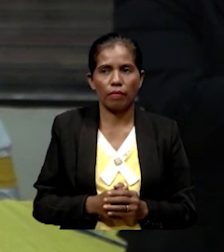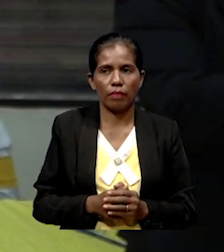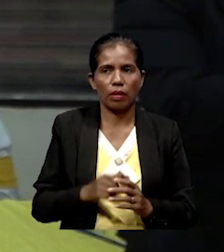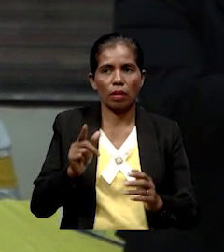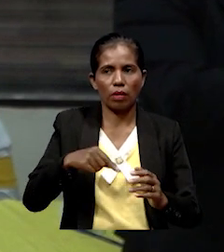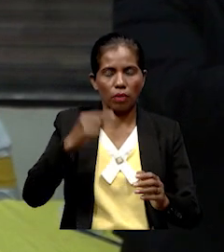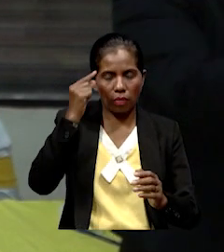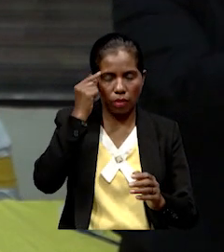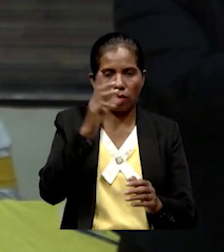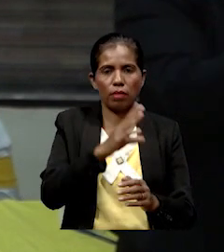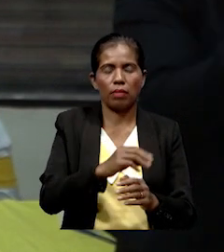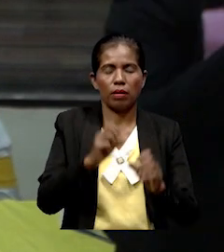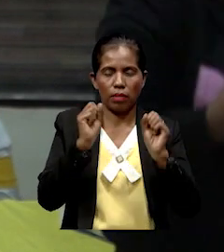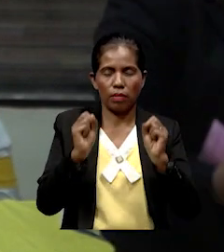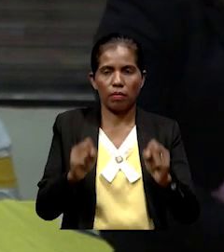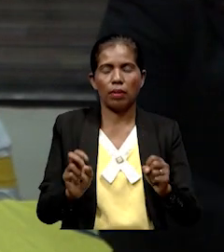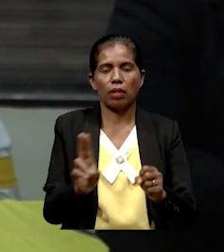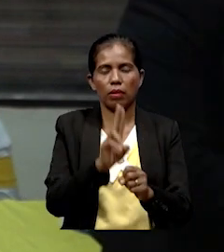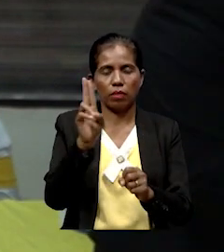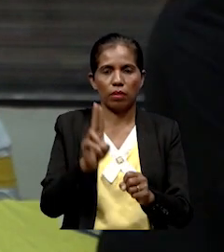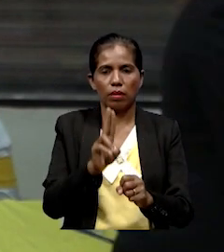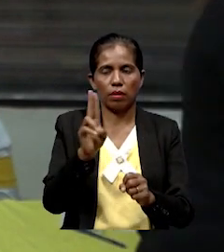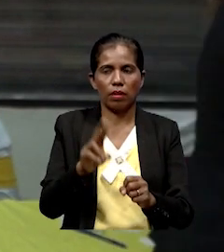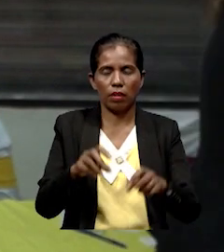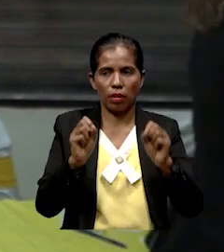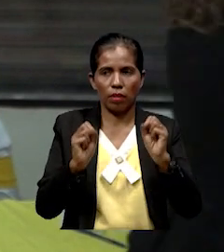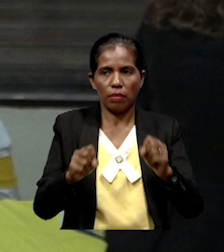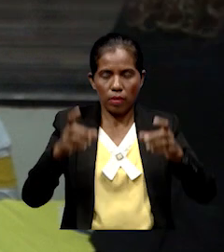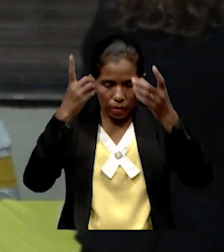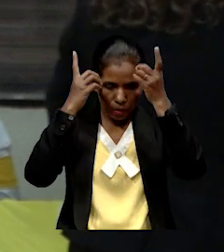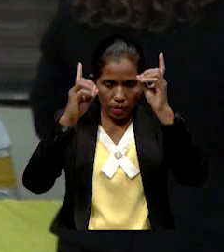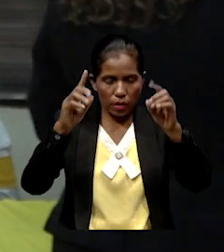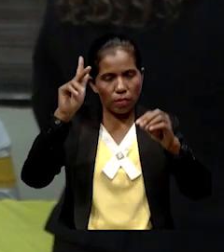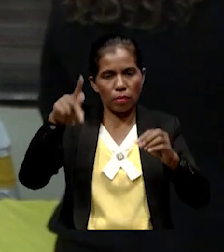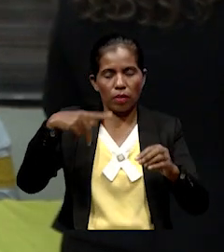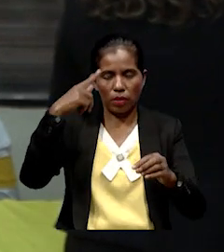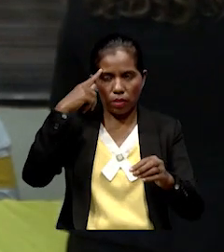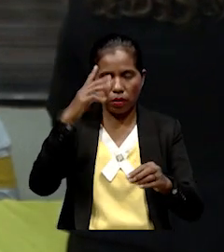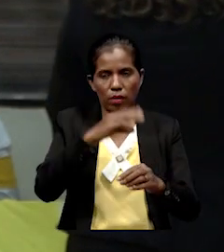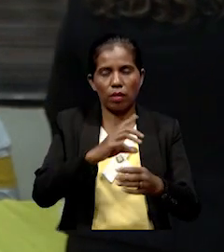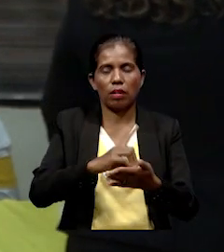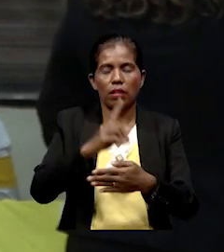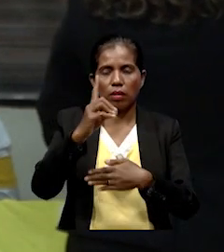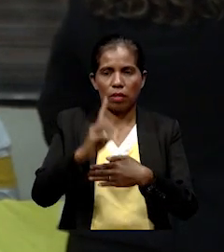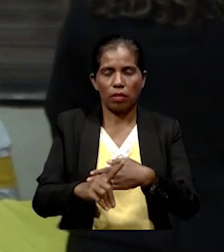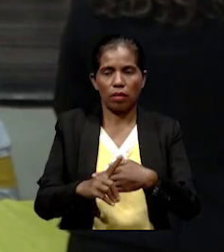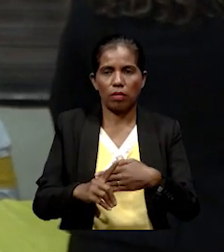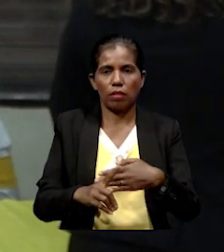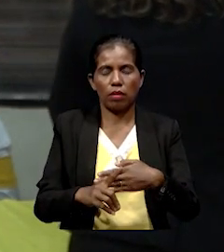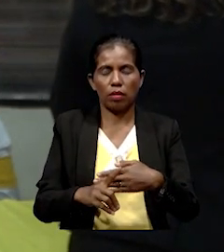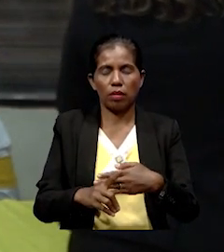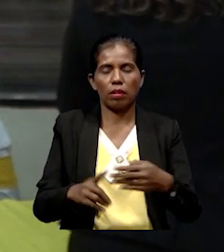cover nomos Oh beli pulsa warna baju v-neck politika desimal metu tulisku